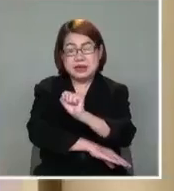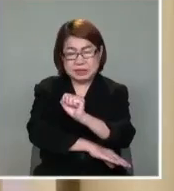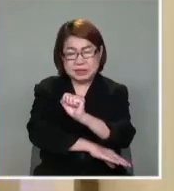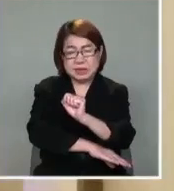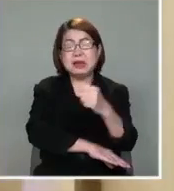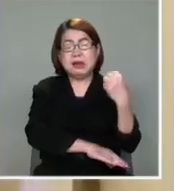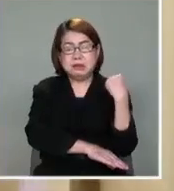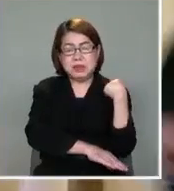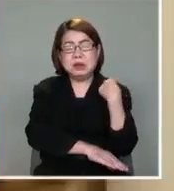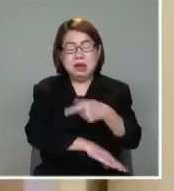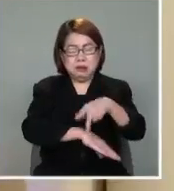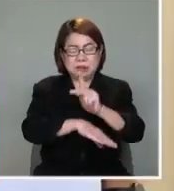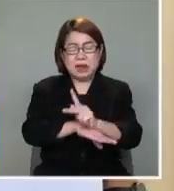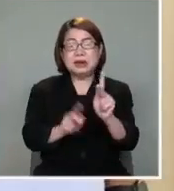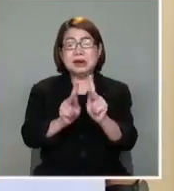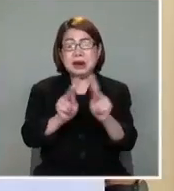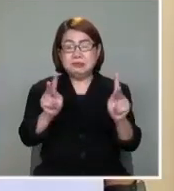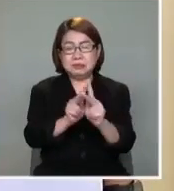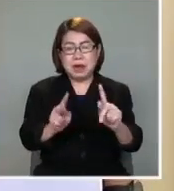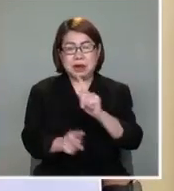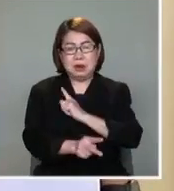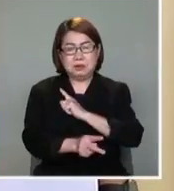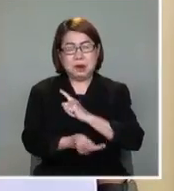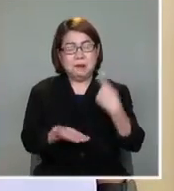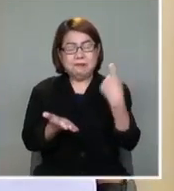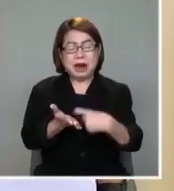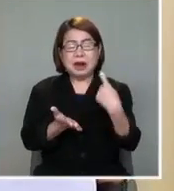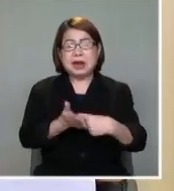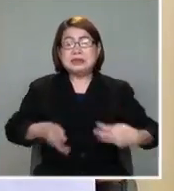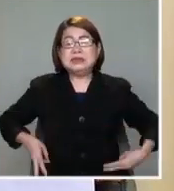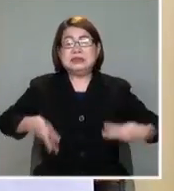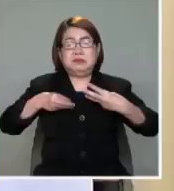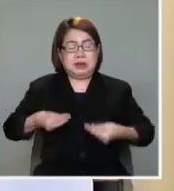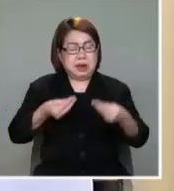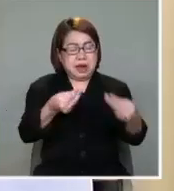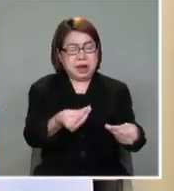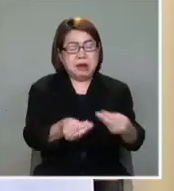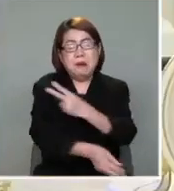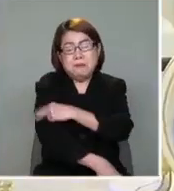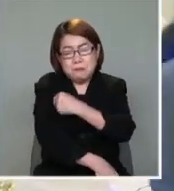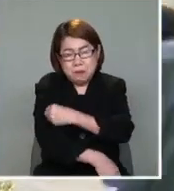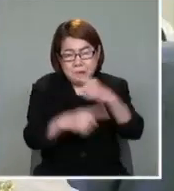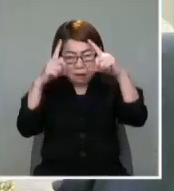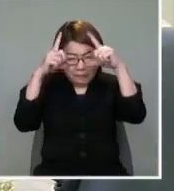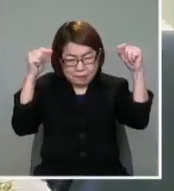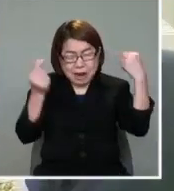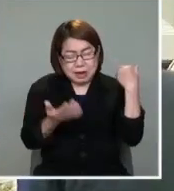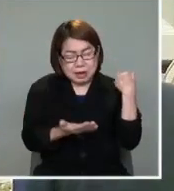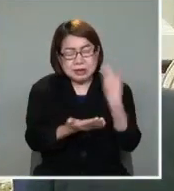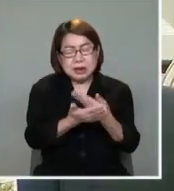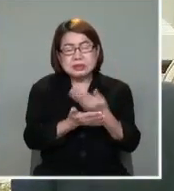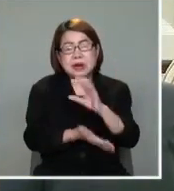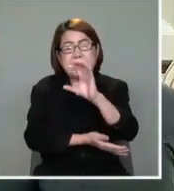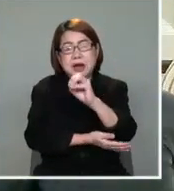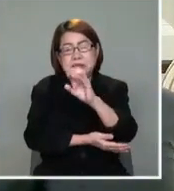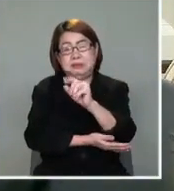กาญจนภาสประธานกรรมการได้มอบกรมธรรม์ประกันชีวิตสำหรับแพทย์และพยาบาลจำนวน50ล้านบาทนะคะ